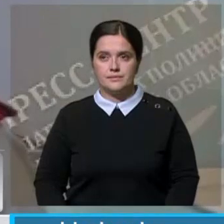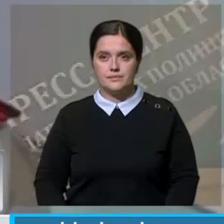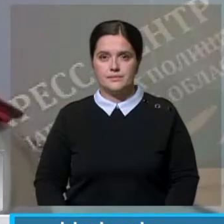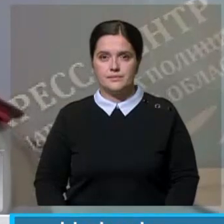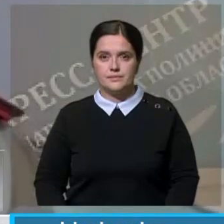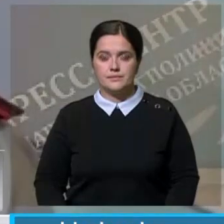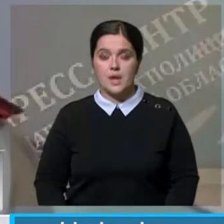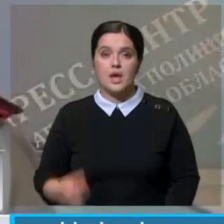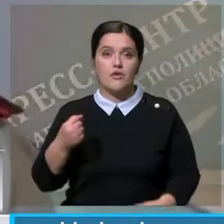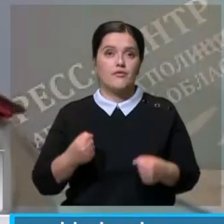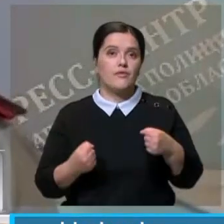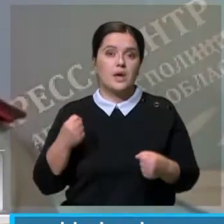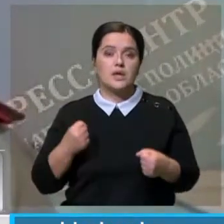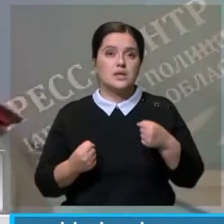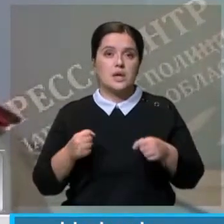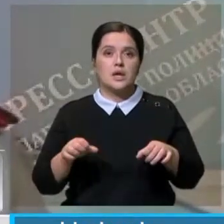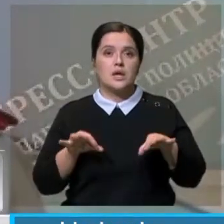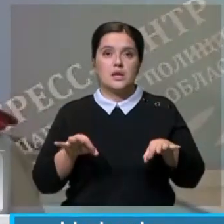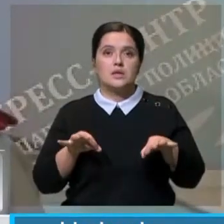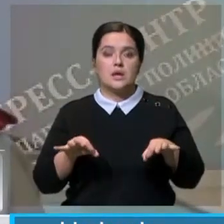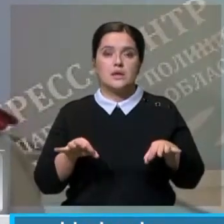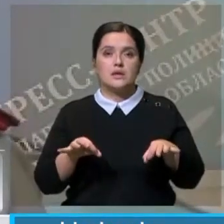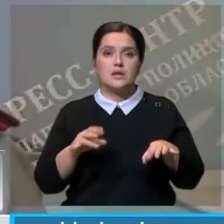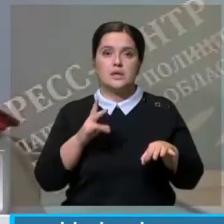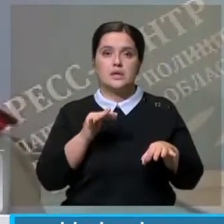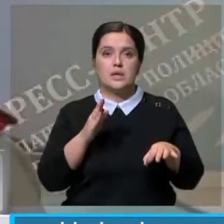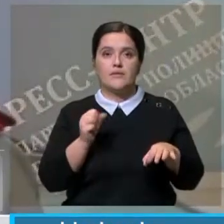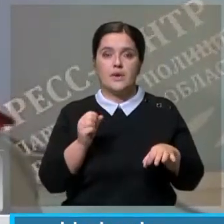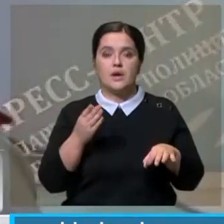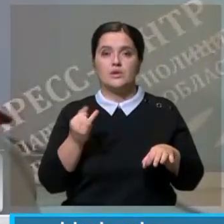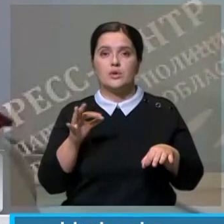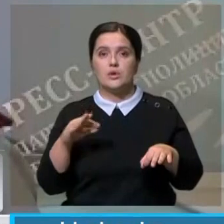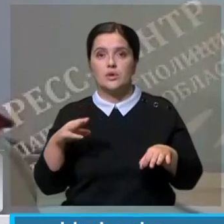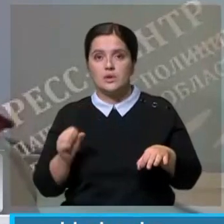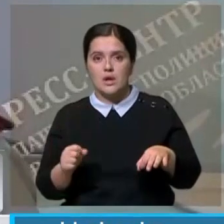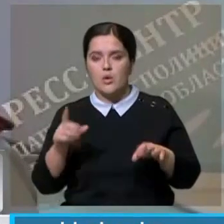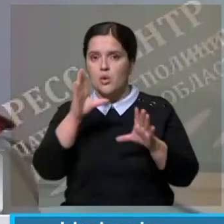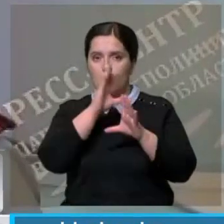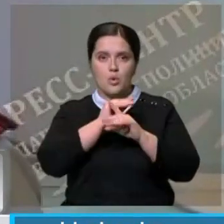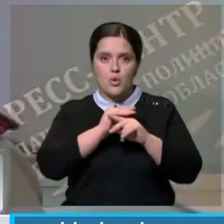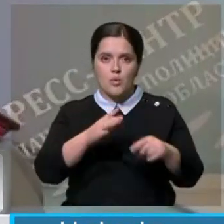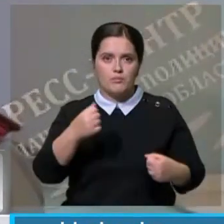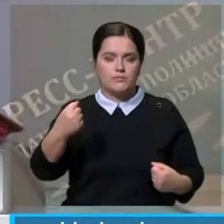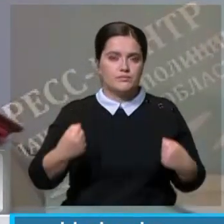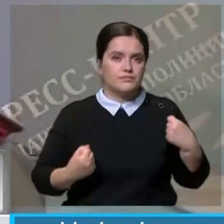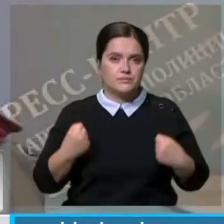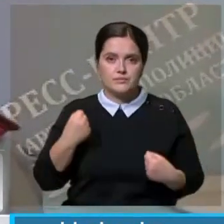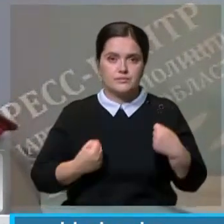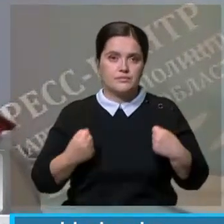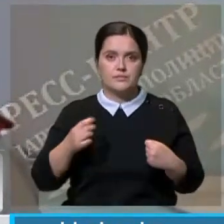31-летний водитель автомашины минивэн Toyota, управляя автомобилем, не справившись с рулевым управлением,